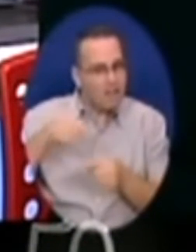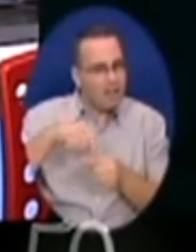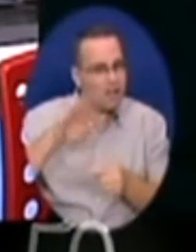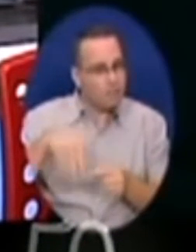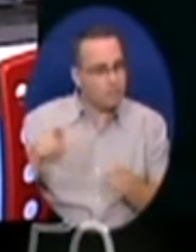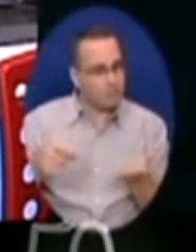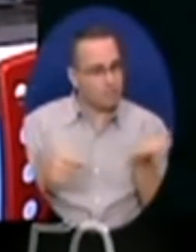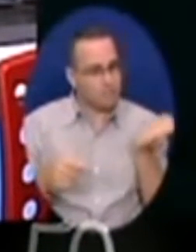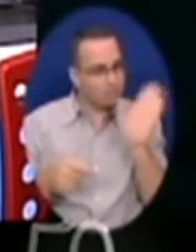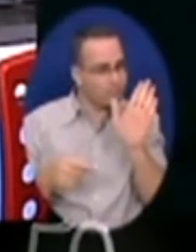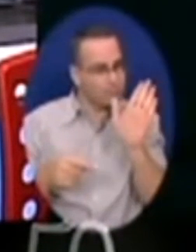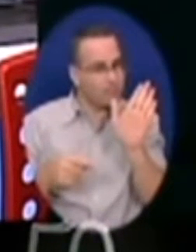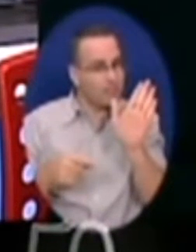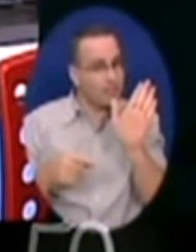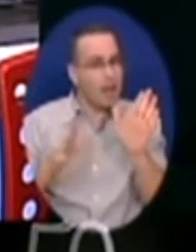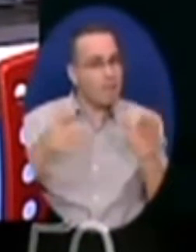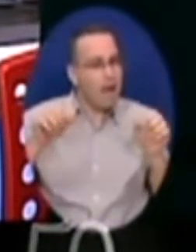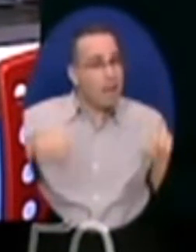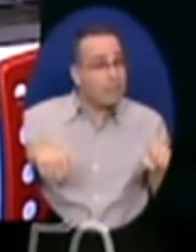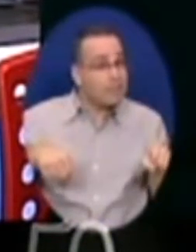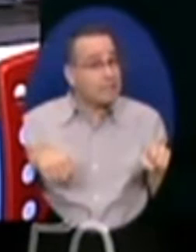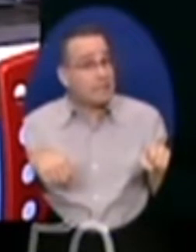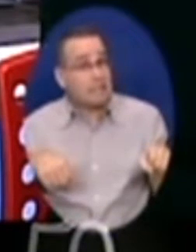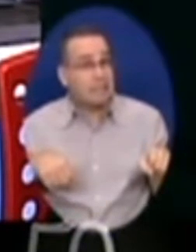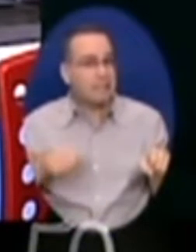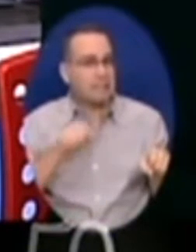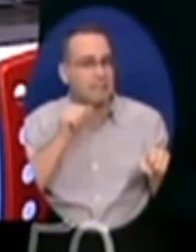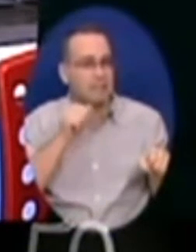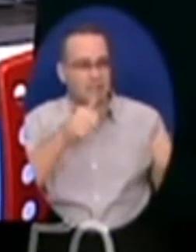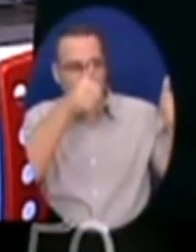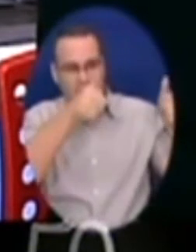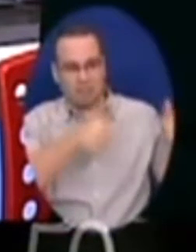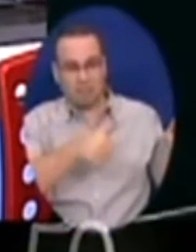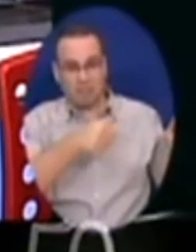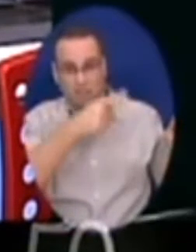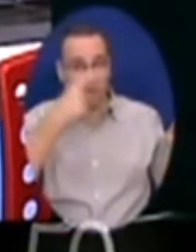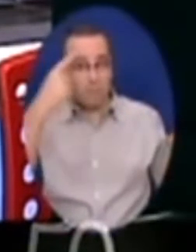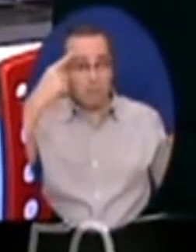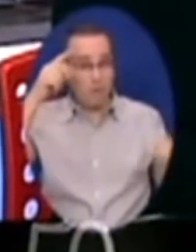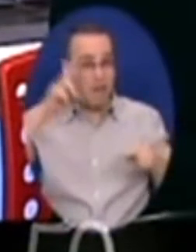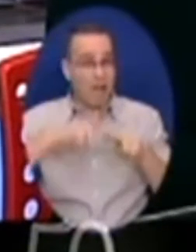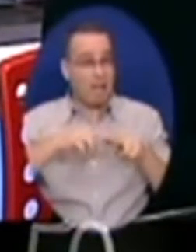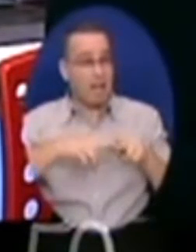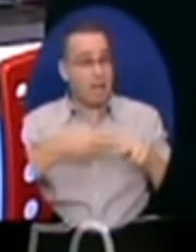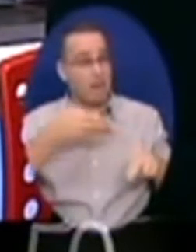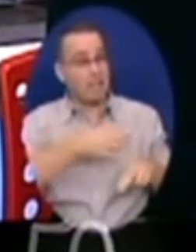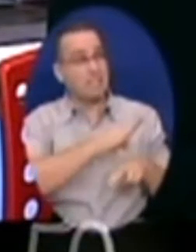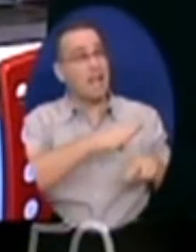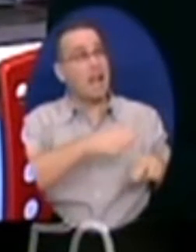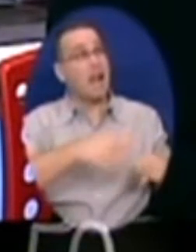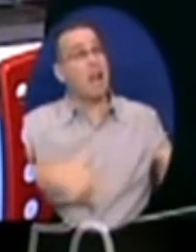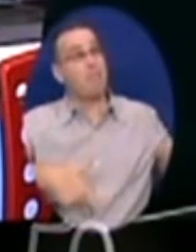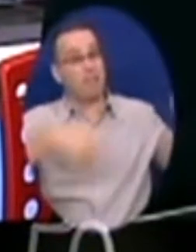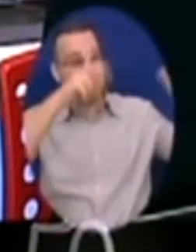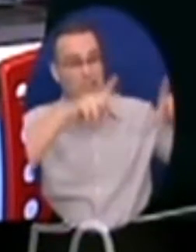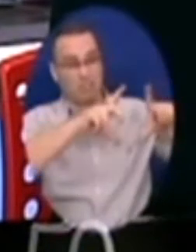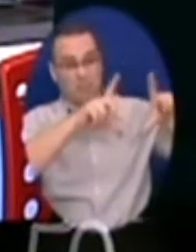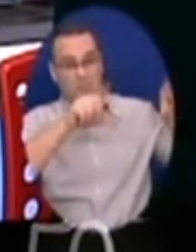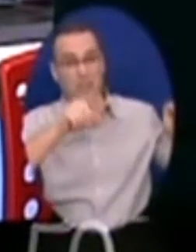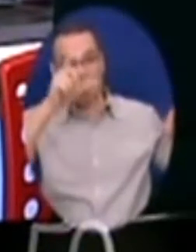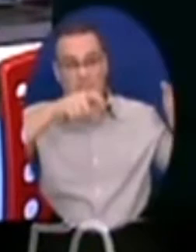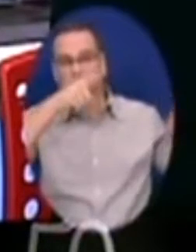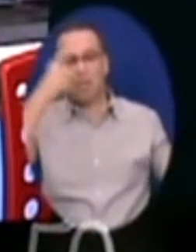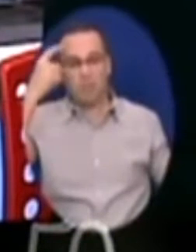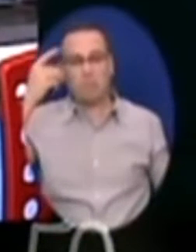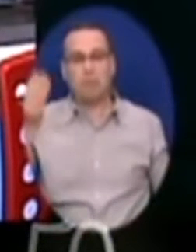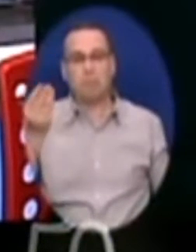רבה תהווה מכשיר אכיפה, כי קבלנים אולי יהיו קצת יותר זהירים כשהם ידעו שבפתח הבניין יש לוחית הנצחה ואנשים